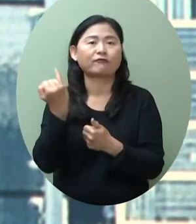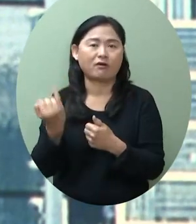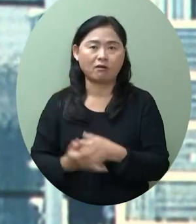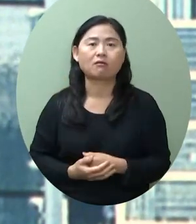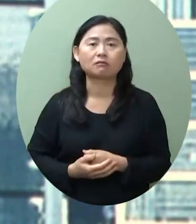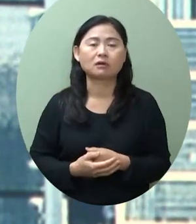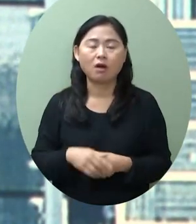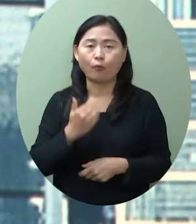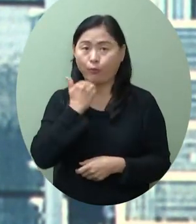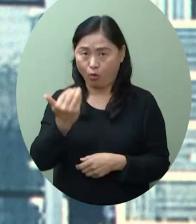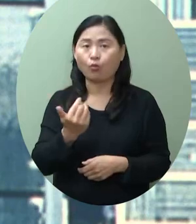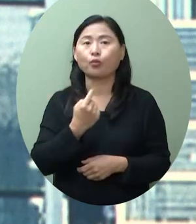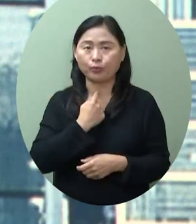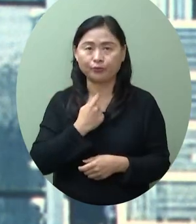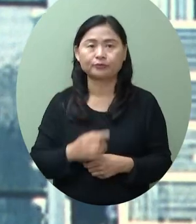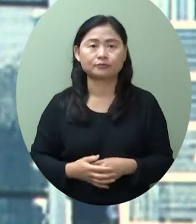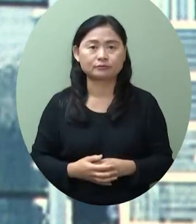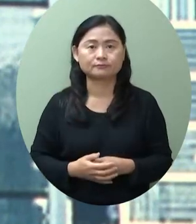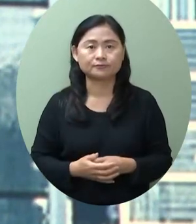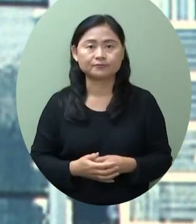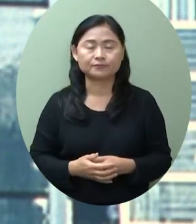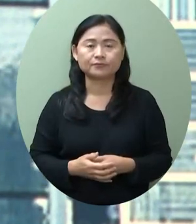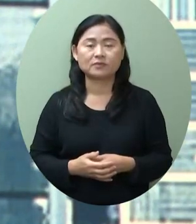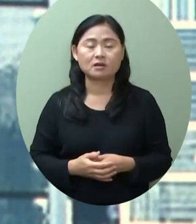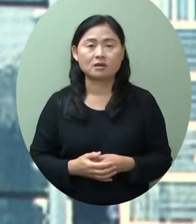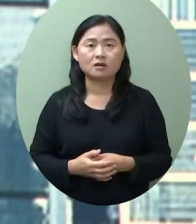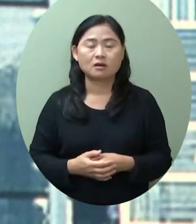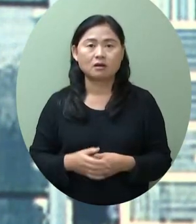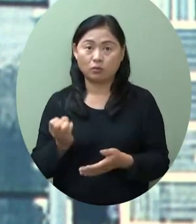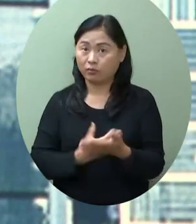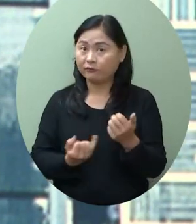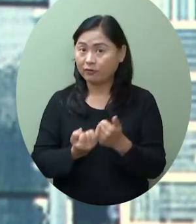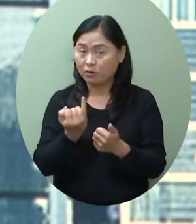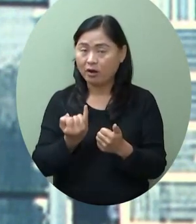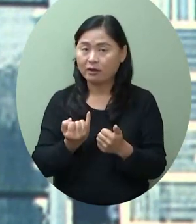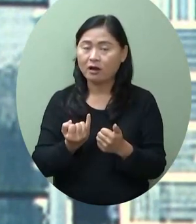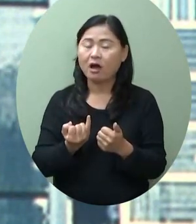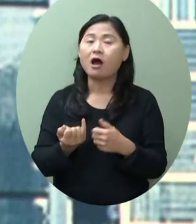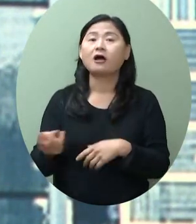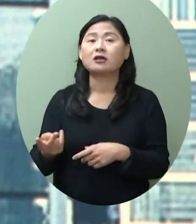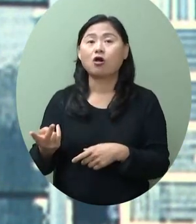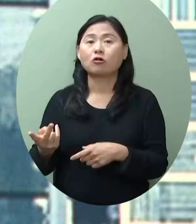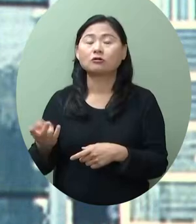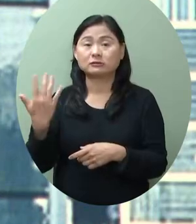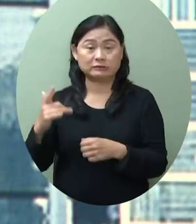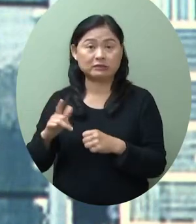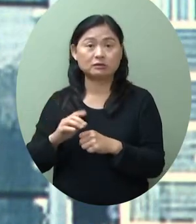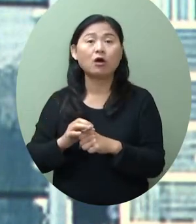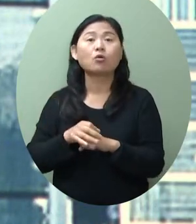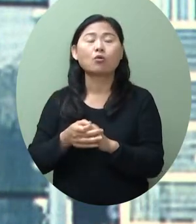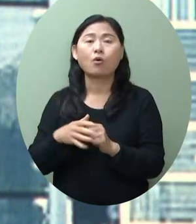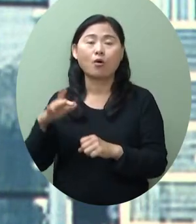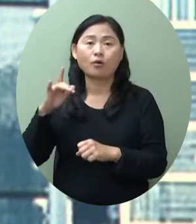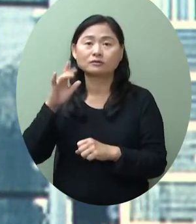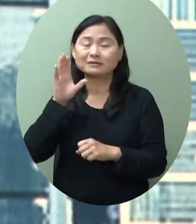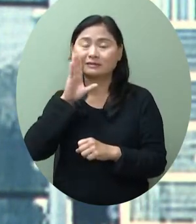係會檢控佢啦。咁呢個違反嘅規例咧，就係呢兩位前嘅機艙